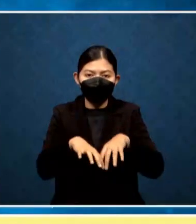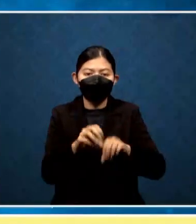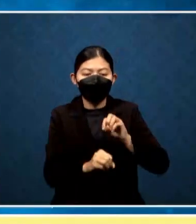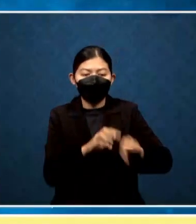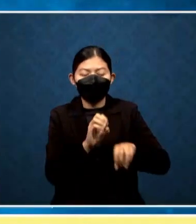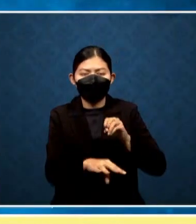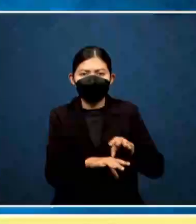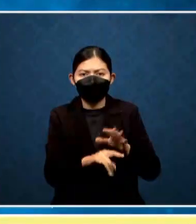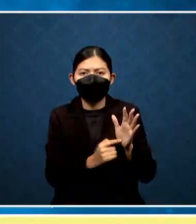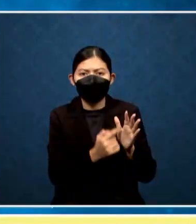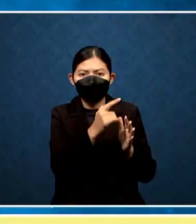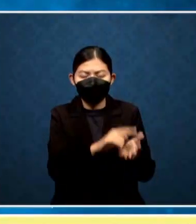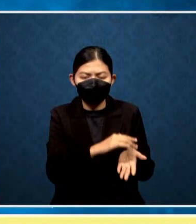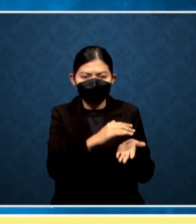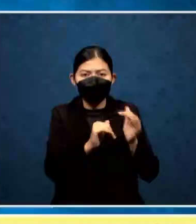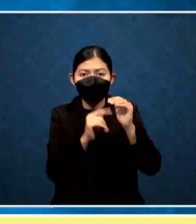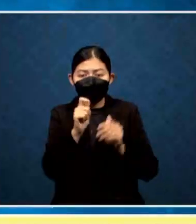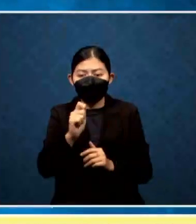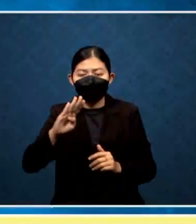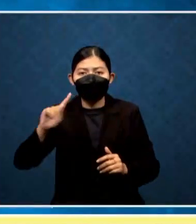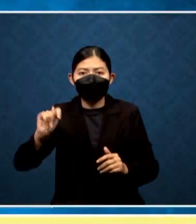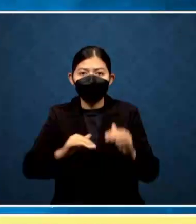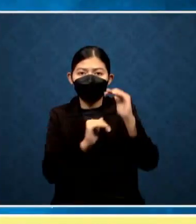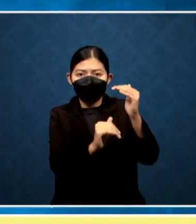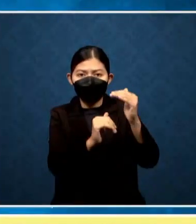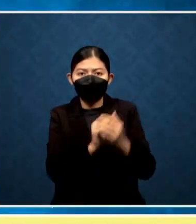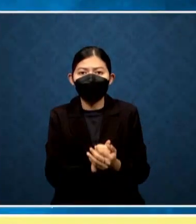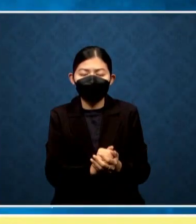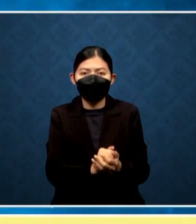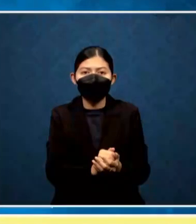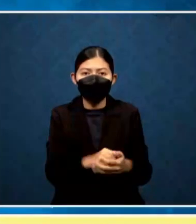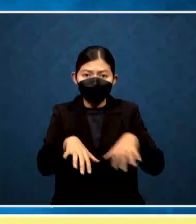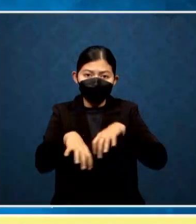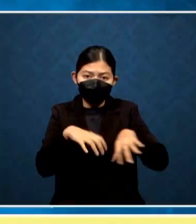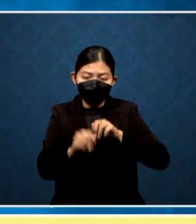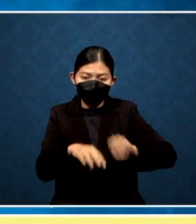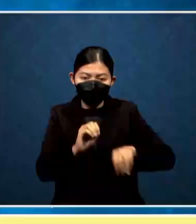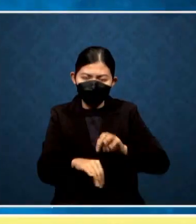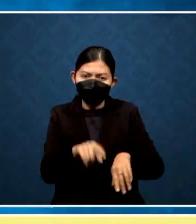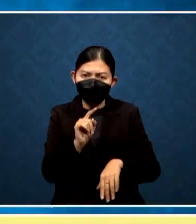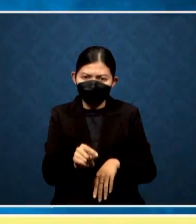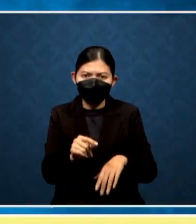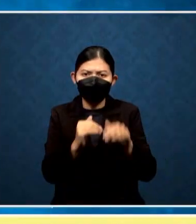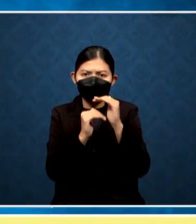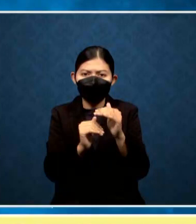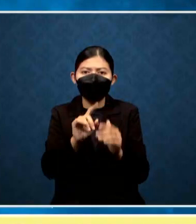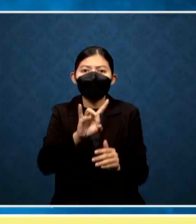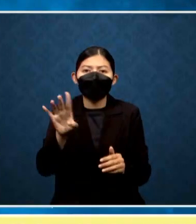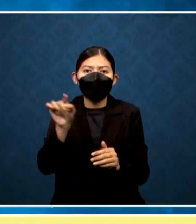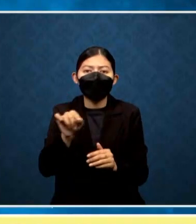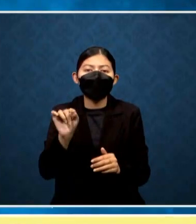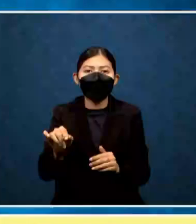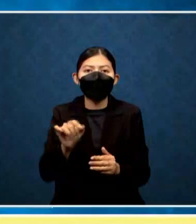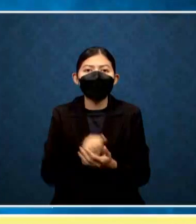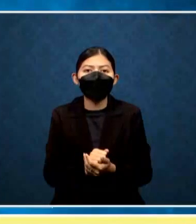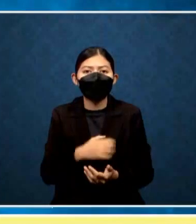างน้ theารขี่ต้นทมือใบ้าน Generในตั้ง